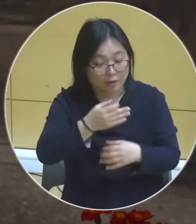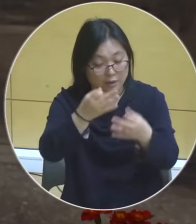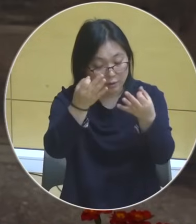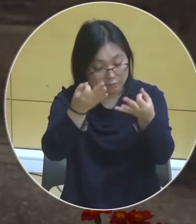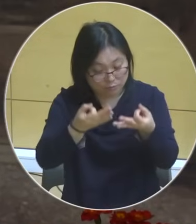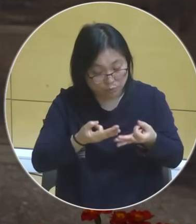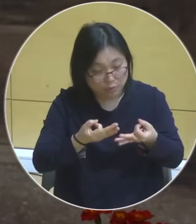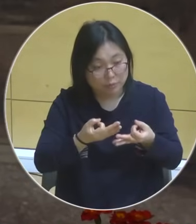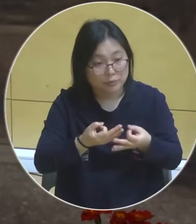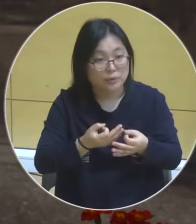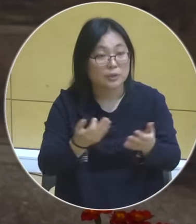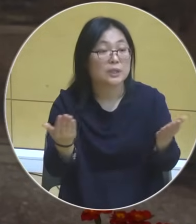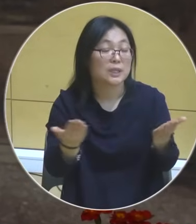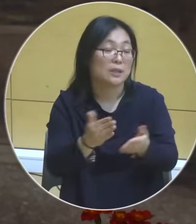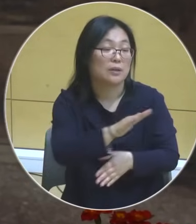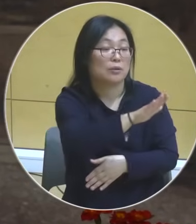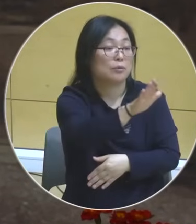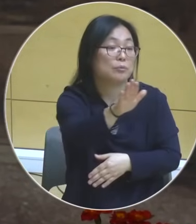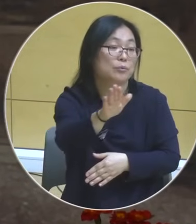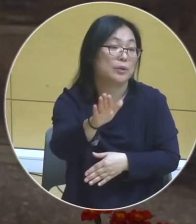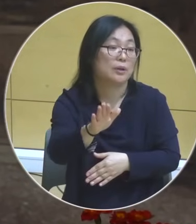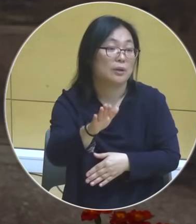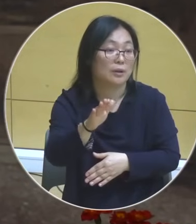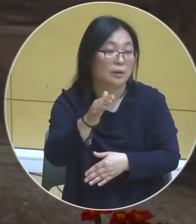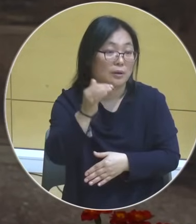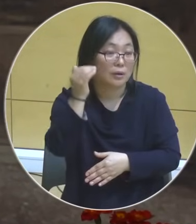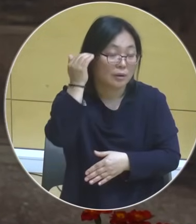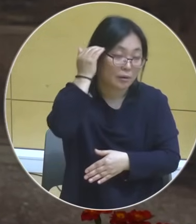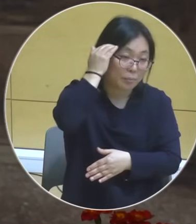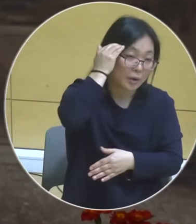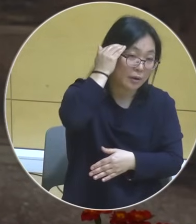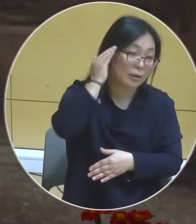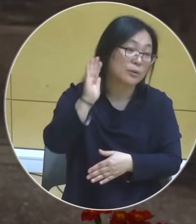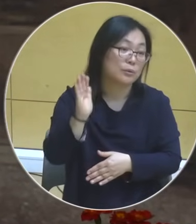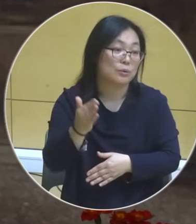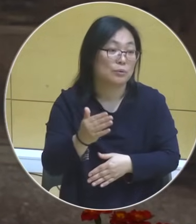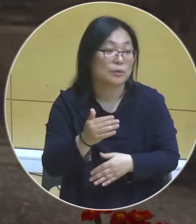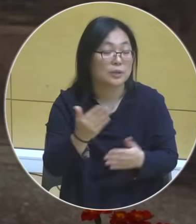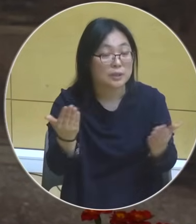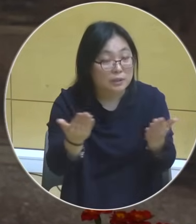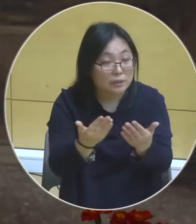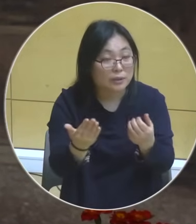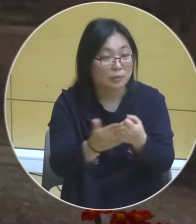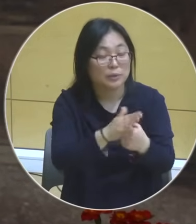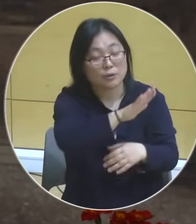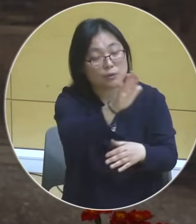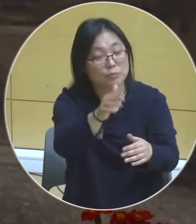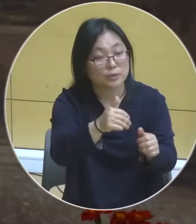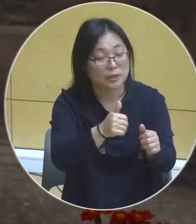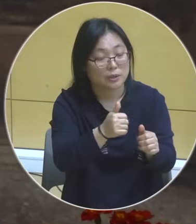돌아보면서 그 일이 여러분에게 걸림돌 될 수 있고 그게 여러분에게